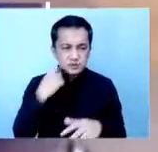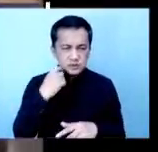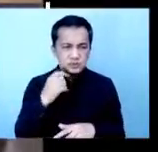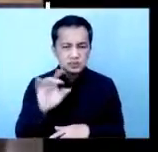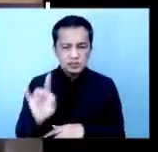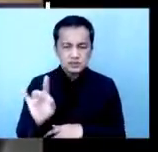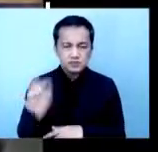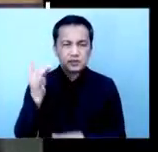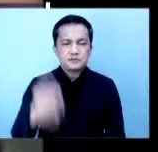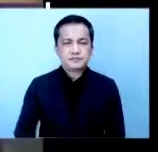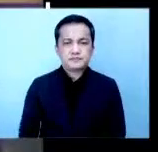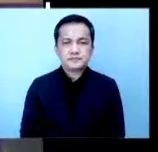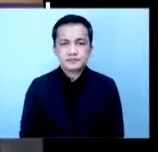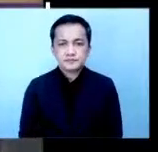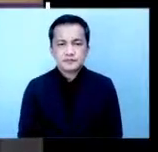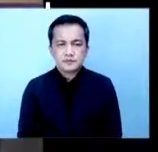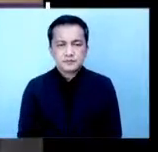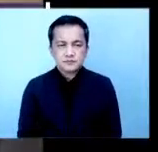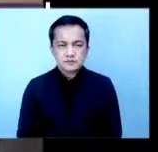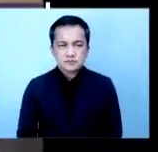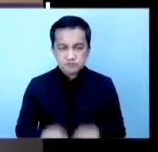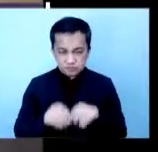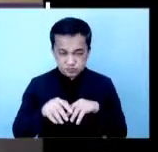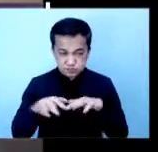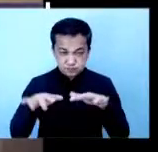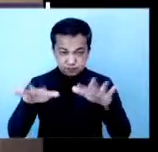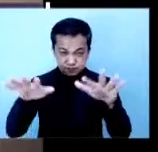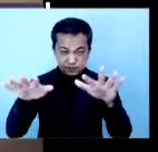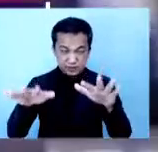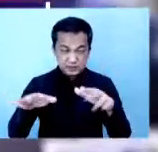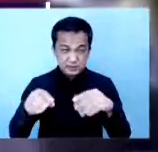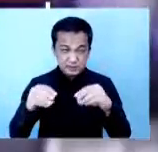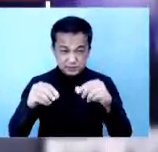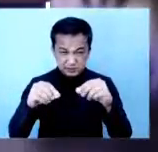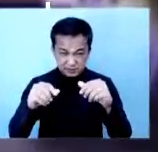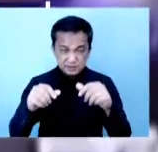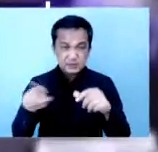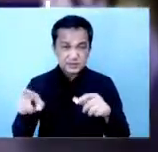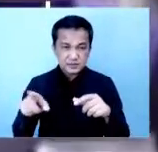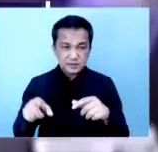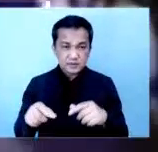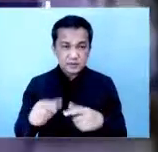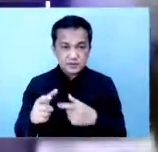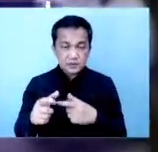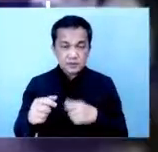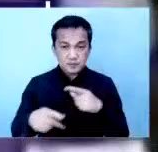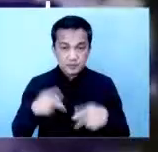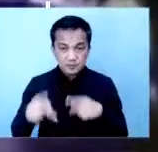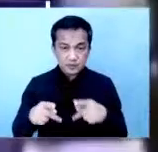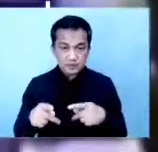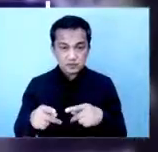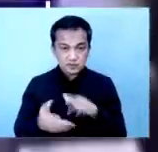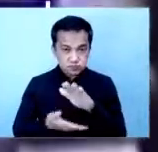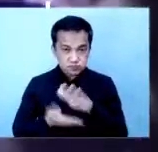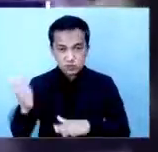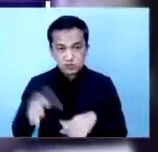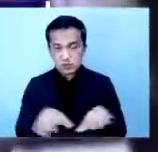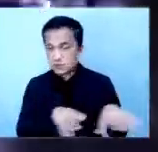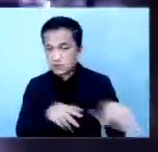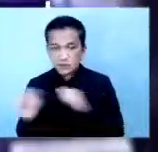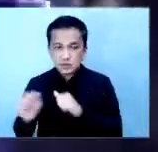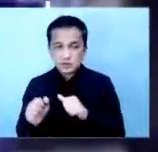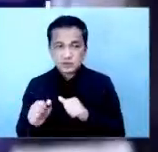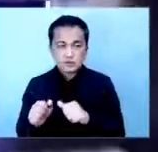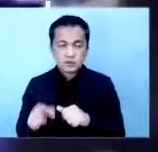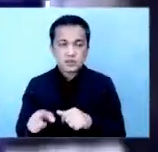ng umaga. Nabalot ang paligid ng makapal na alikabok, nagtakbuhan ng mga tao at agad naglabasan ng sasakyan ang